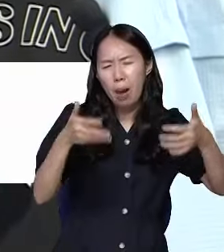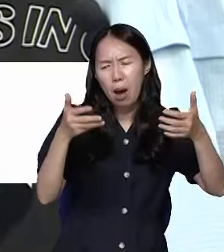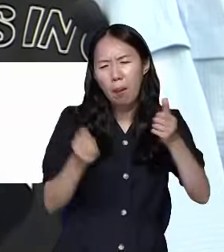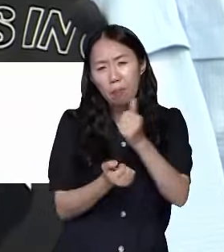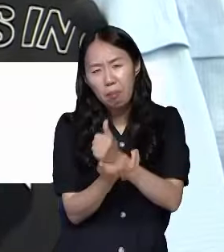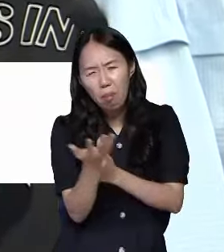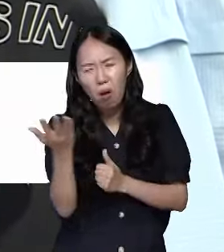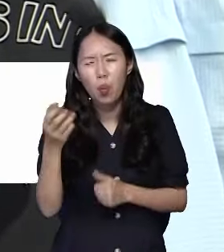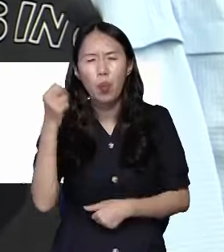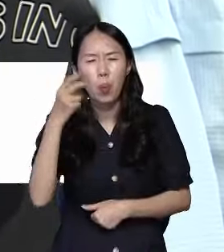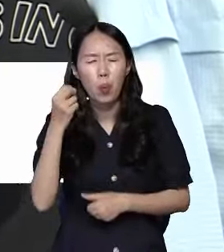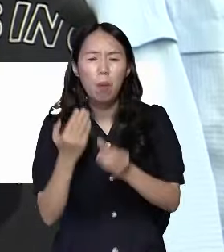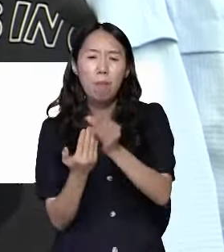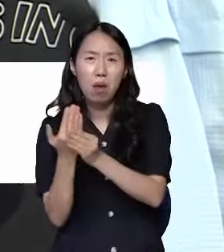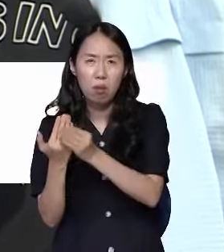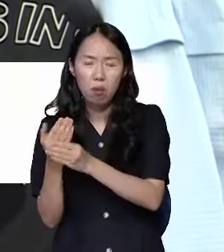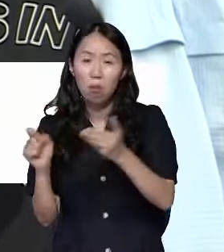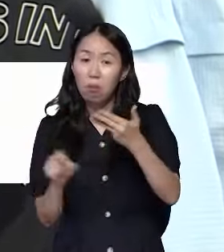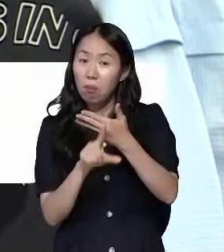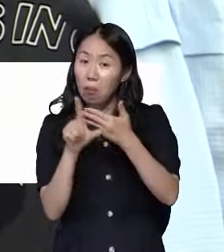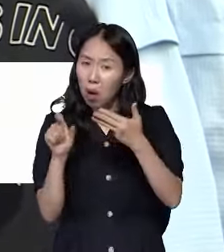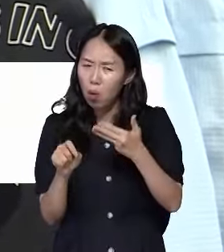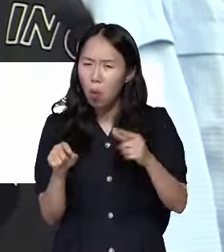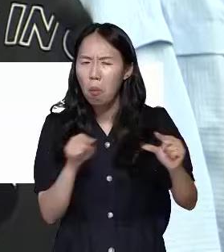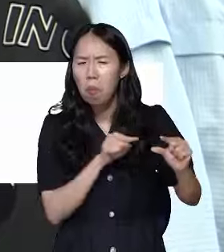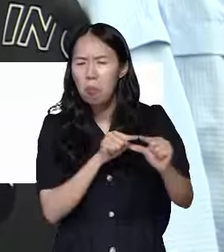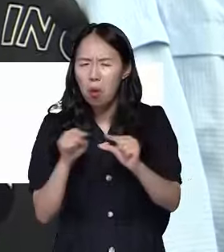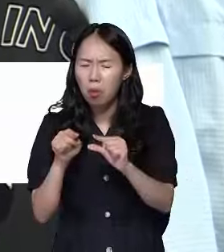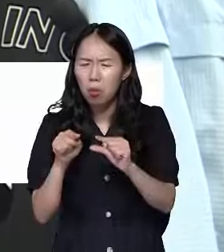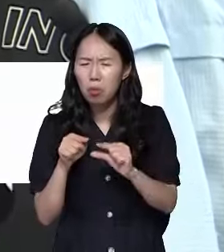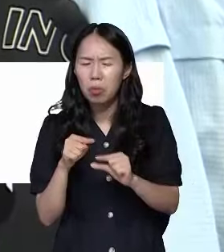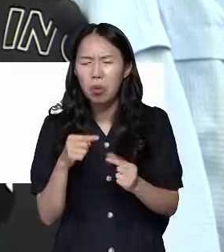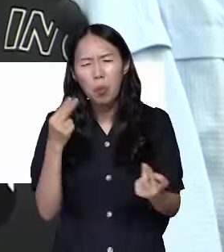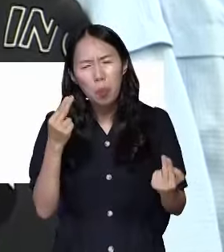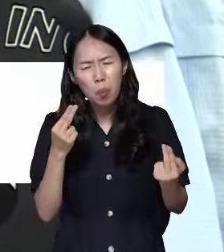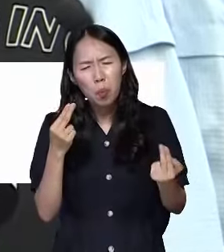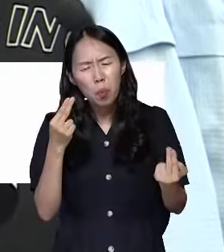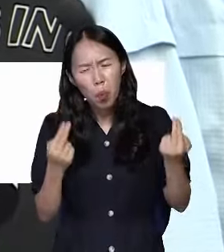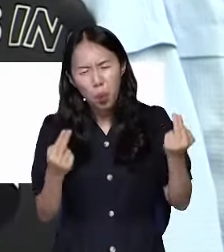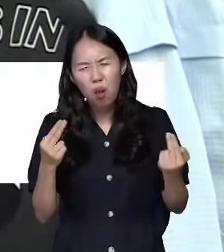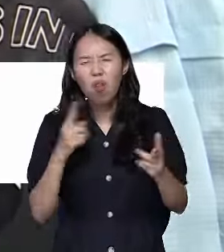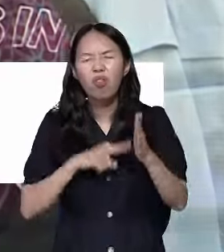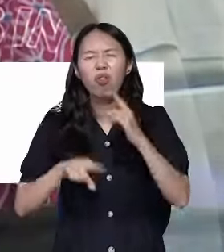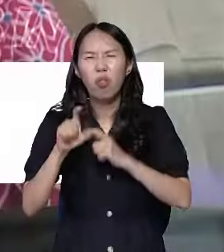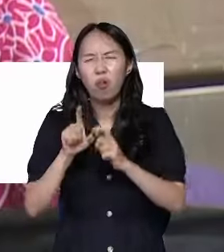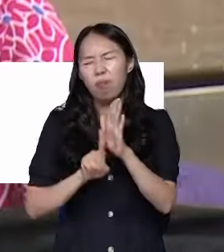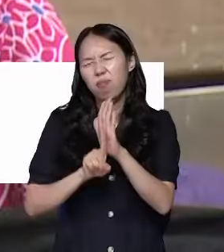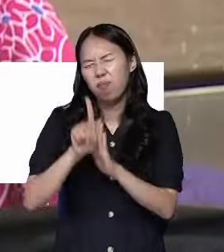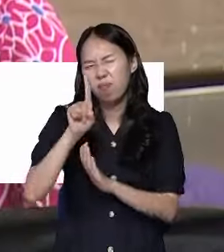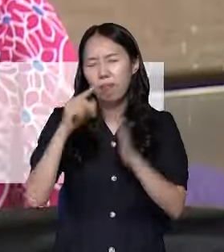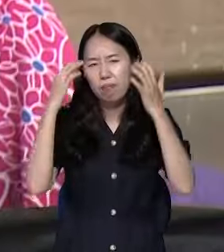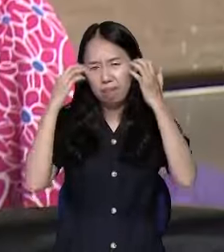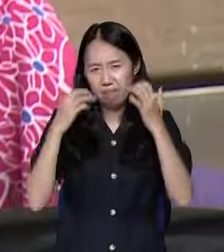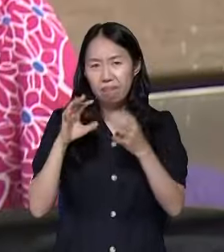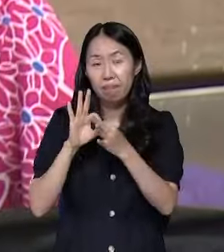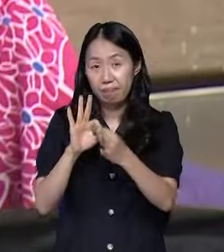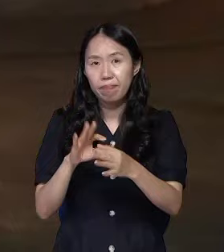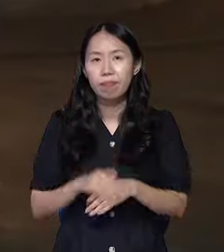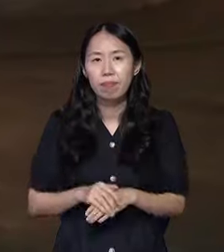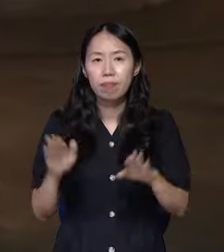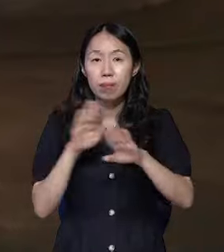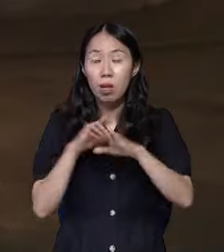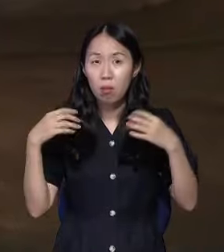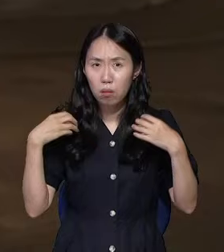것으로 보입니다. 8월에도 평균 기온은 평년보다 높을 것으로 예상되며 무더위가 이어지겠습니다.